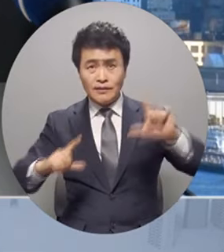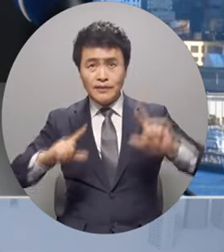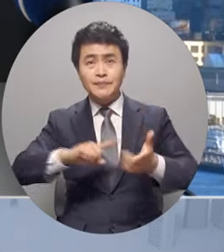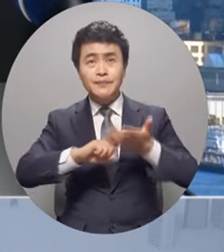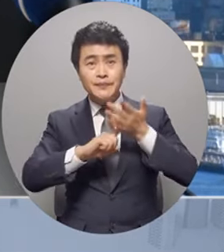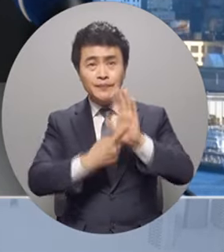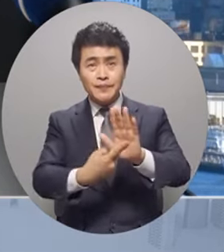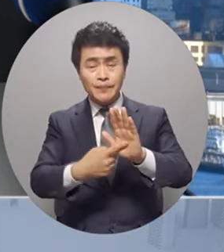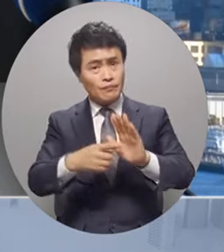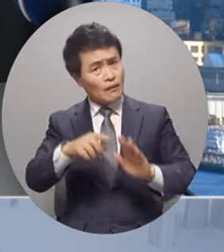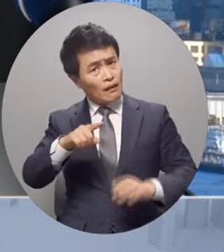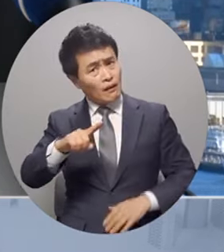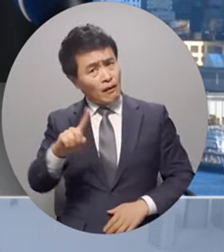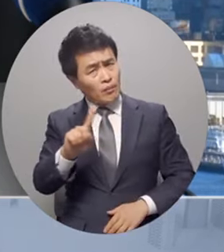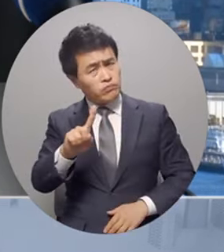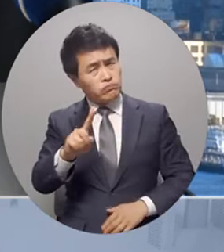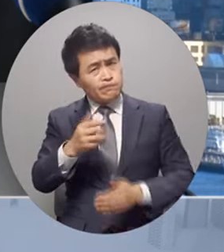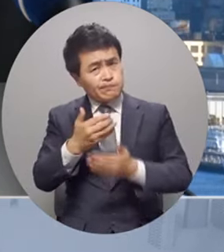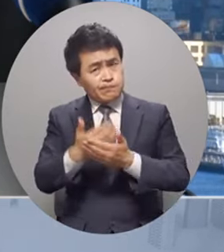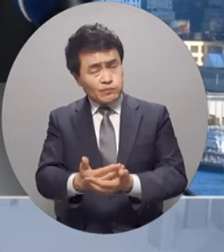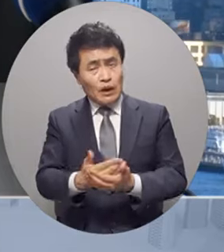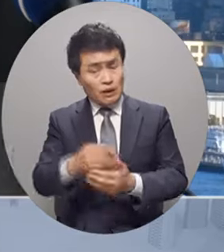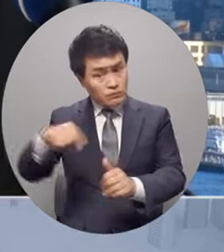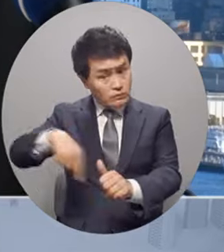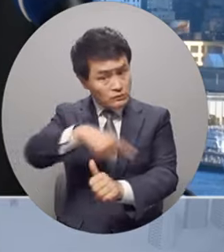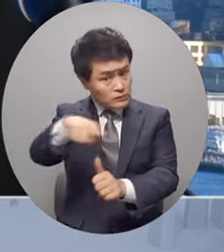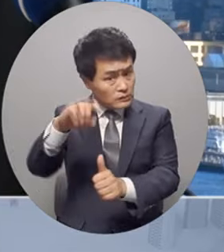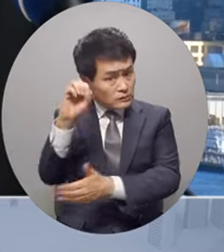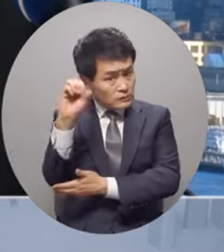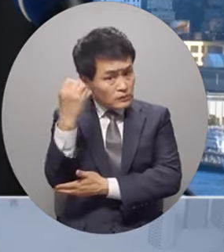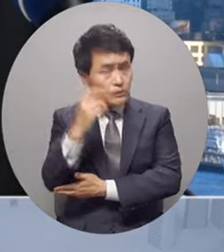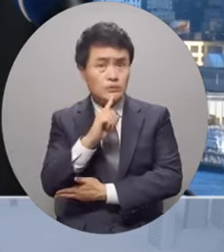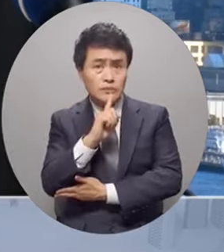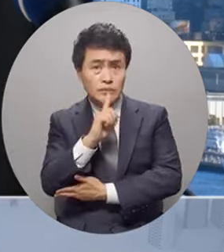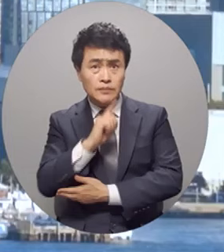한데 아무래도 중요한 건 여론 아닐까 싶은데요.